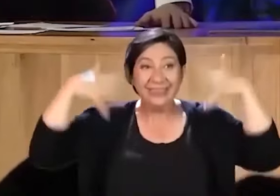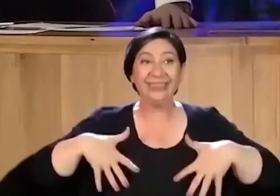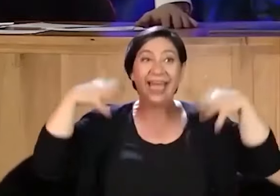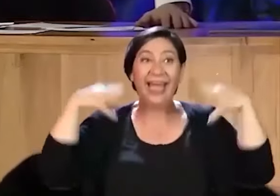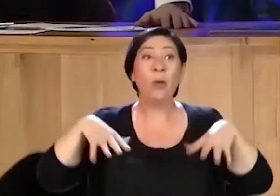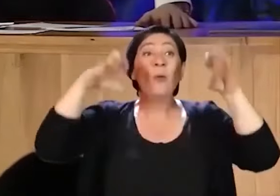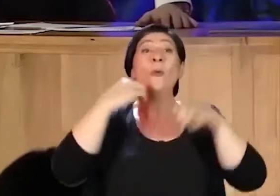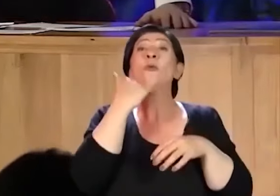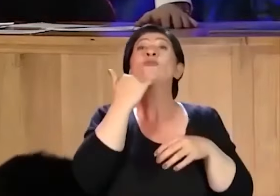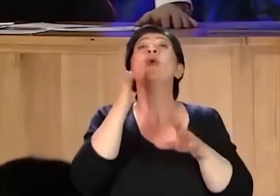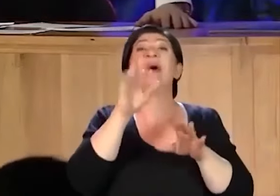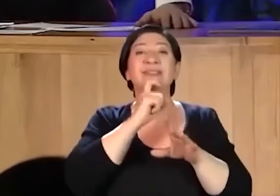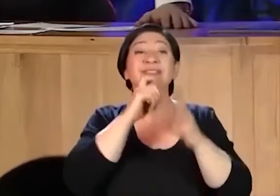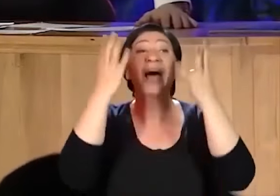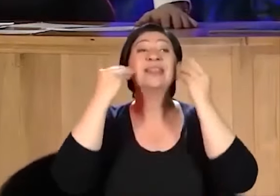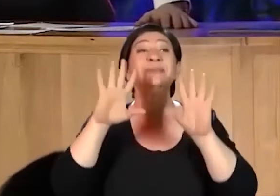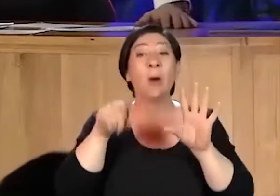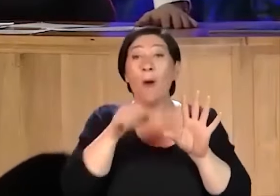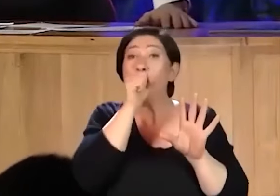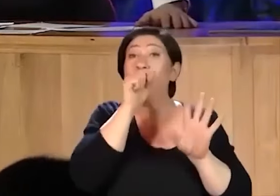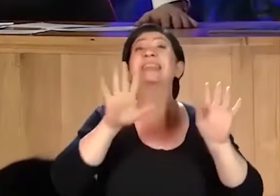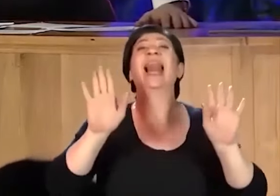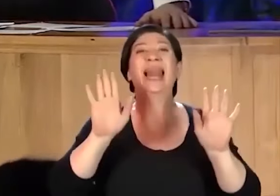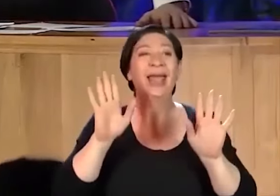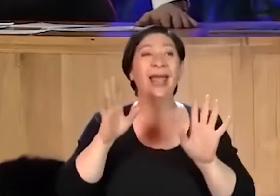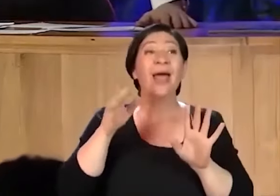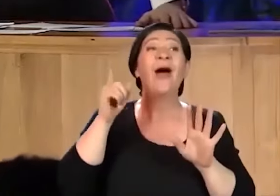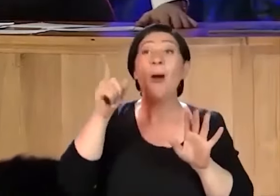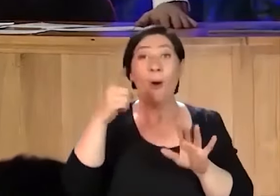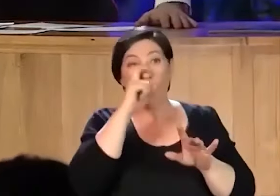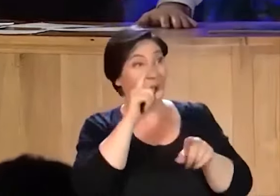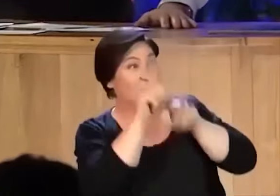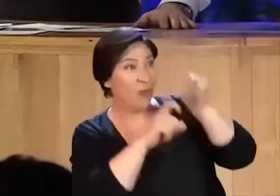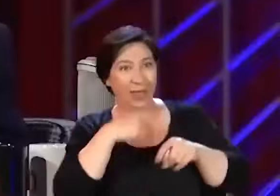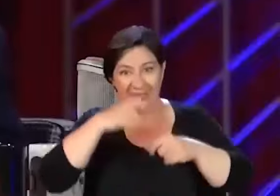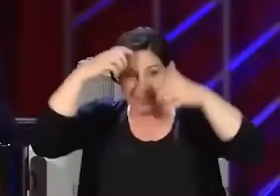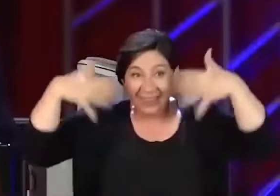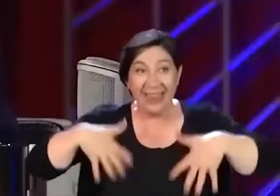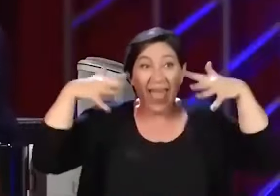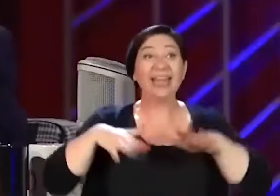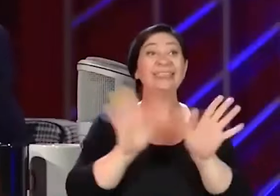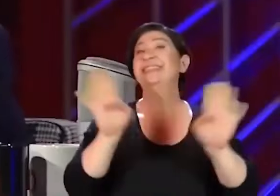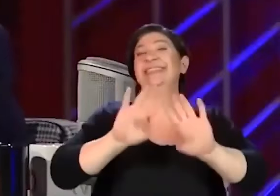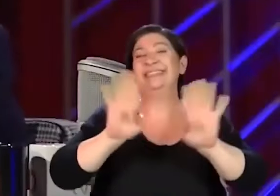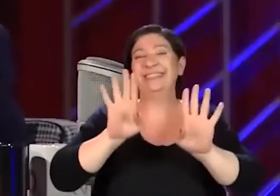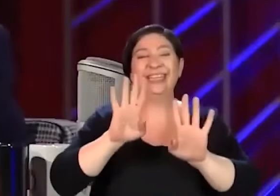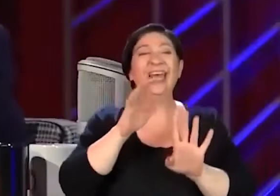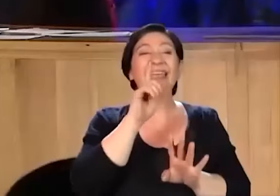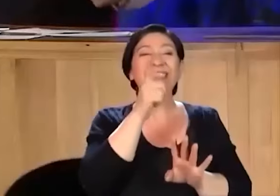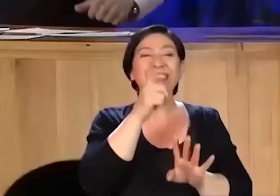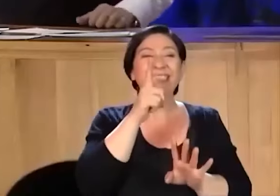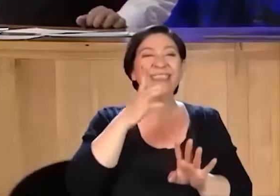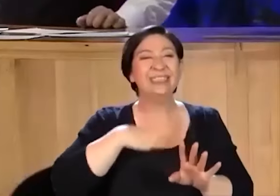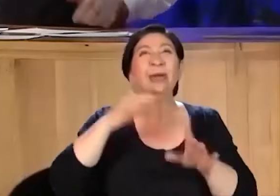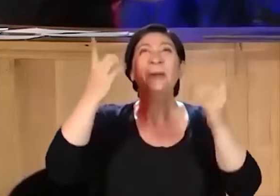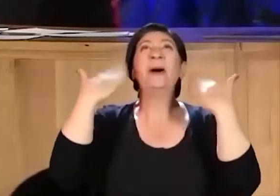terliyoruz. Dolayısıyla sakın yanlış anlaşılmasın. Yani Okan Bey'in sorularıyla beni terletmiyor. Ben terletmiyorum. Yani. Dolayısıyla biraz sese razı